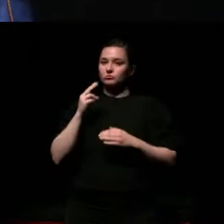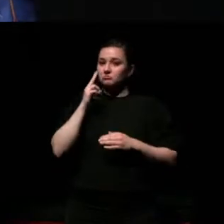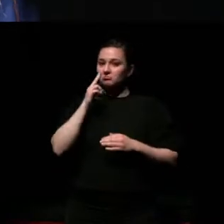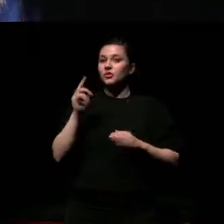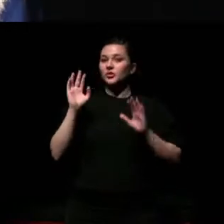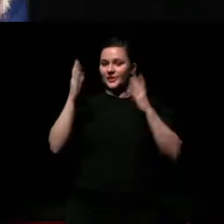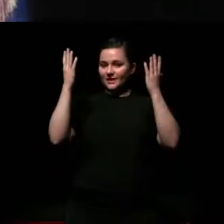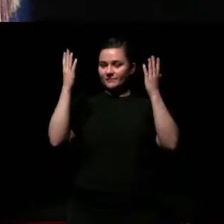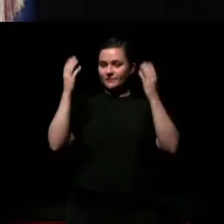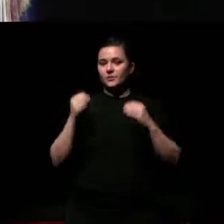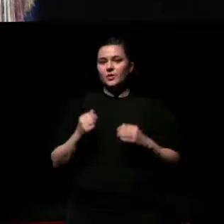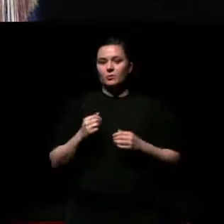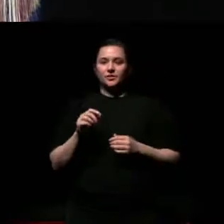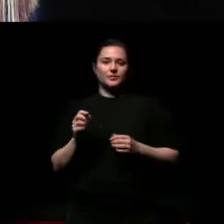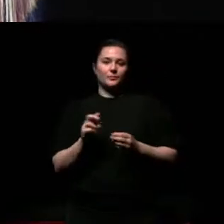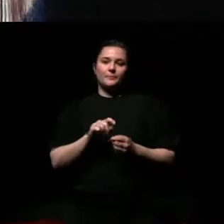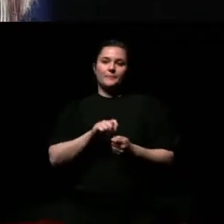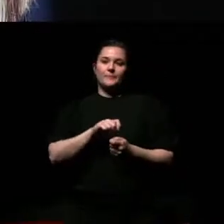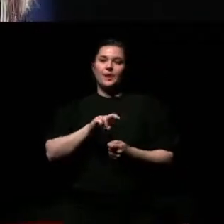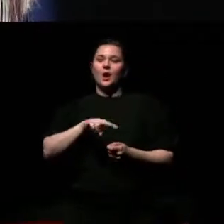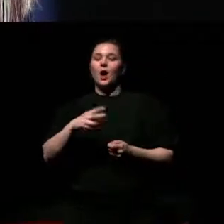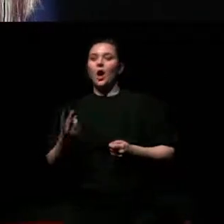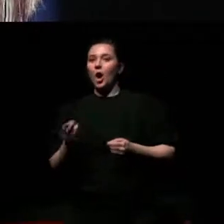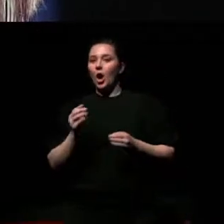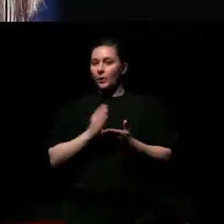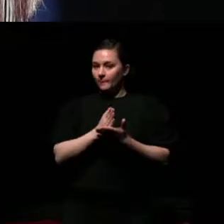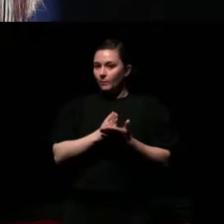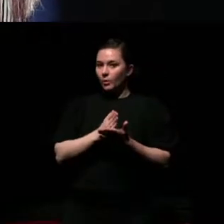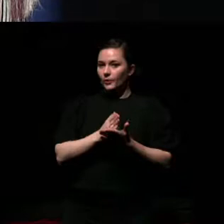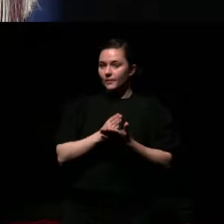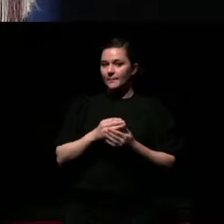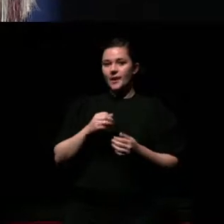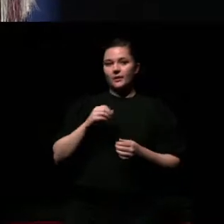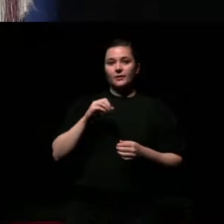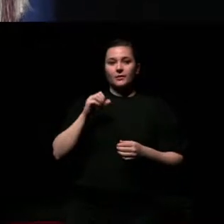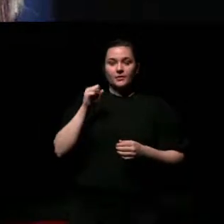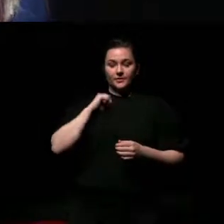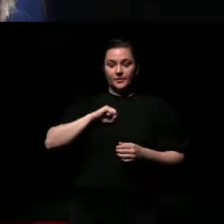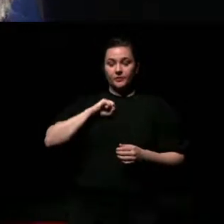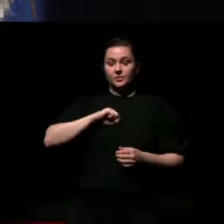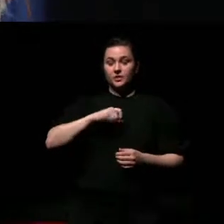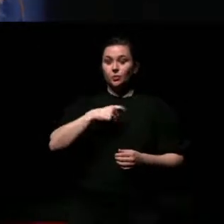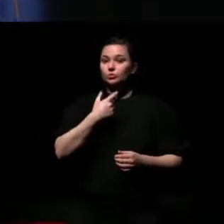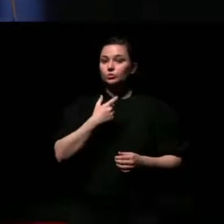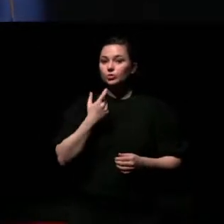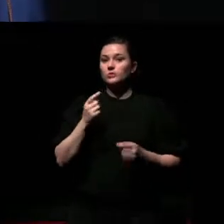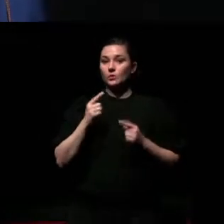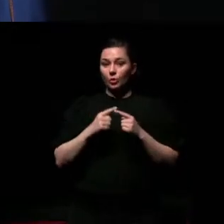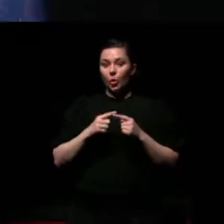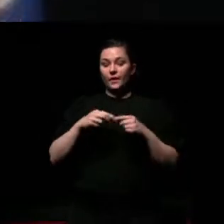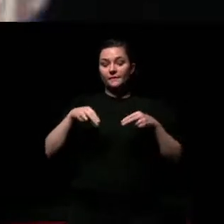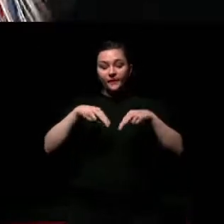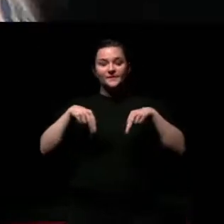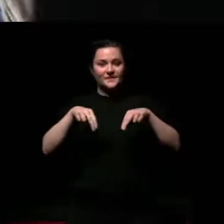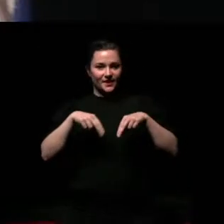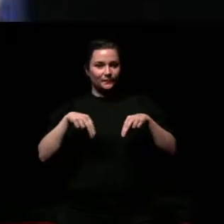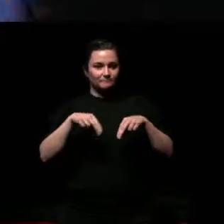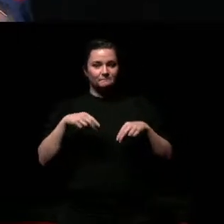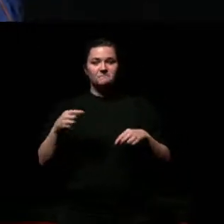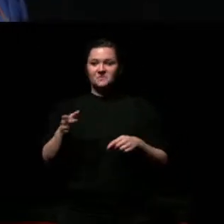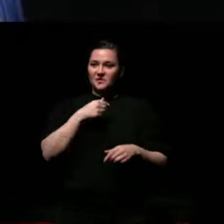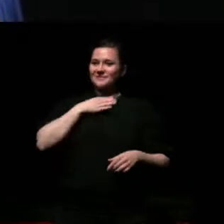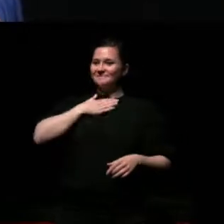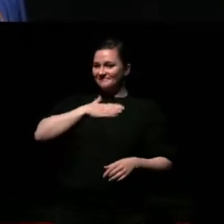en uventet måte med samiske ungdommer og dansere. Så nå gleder vi oss.